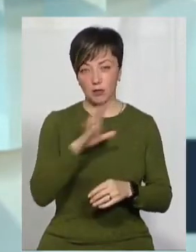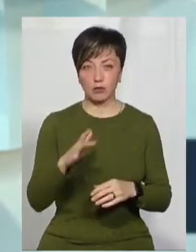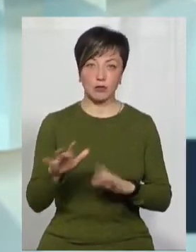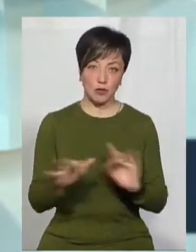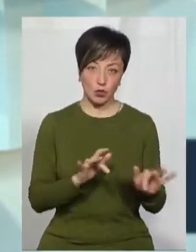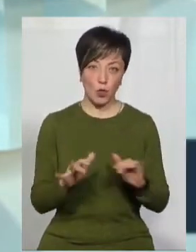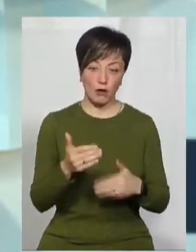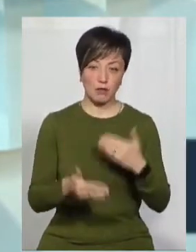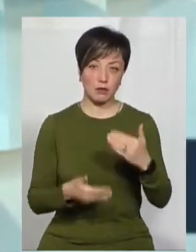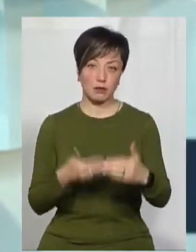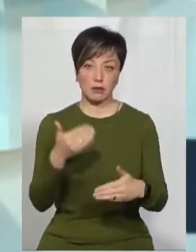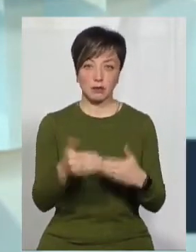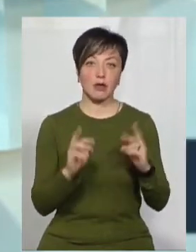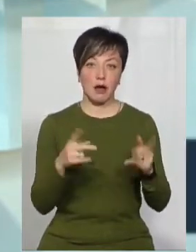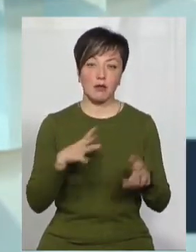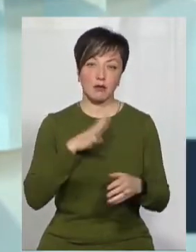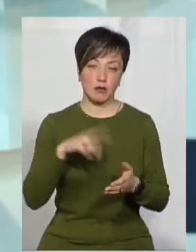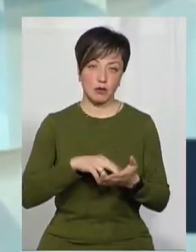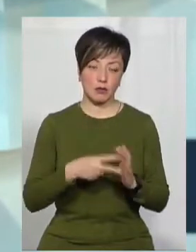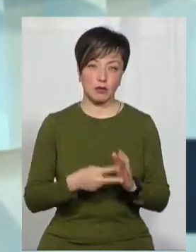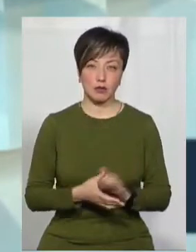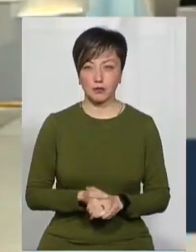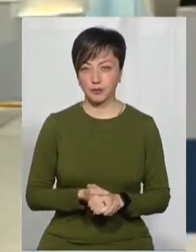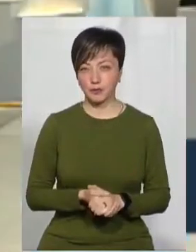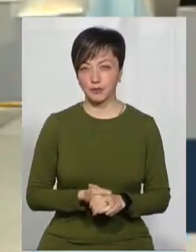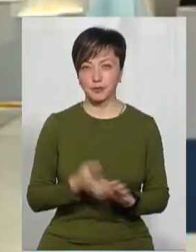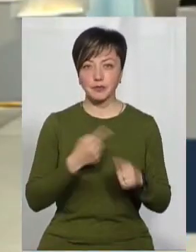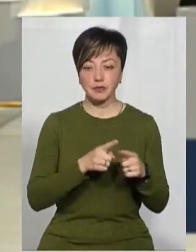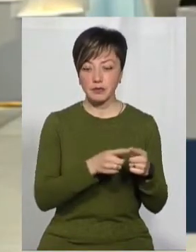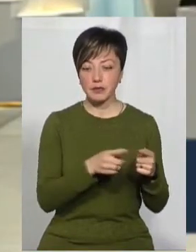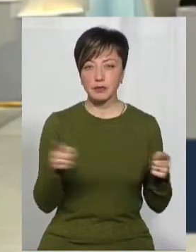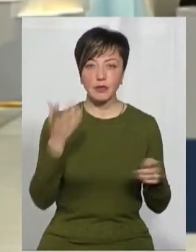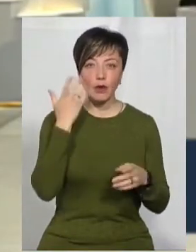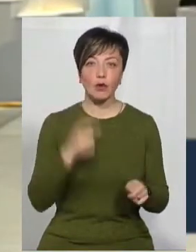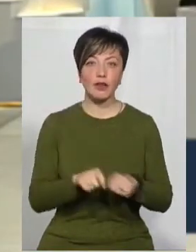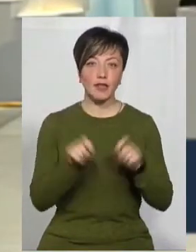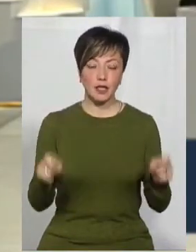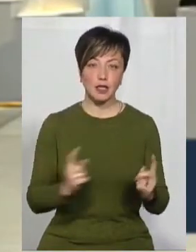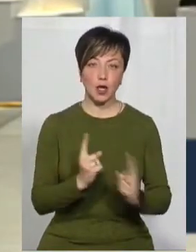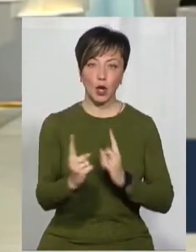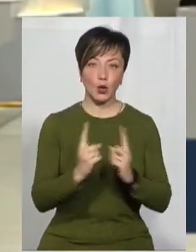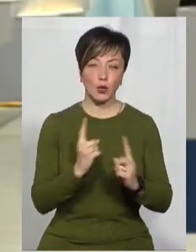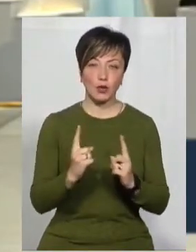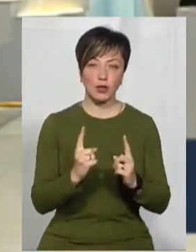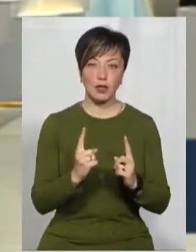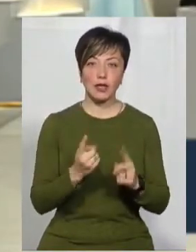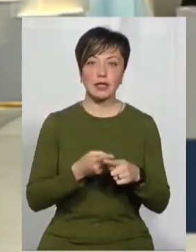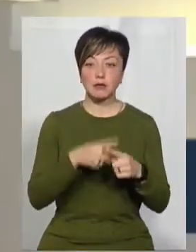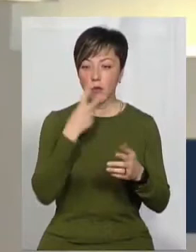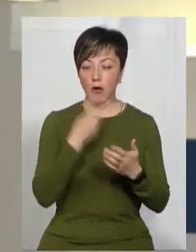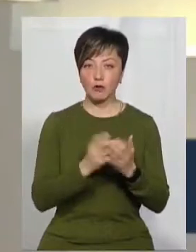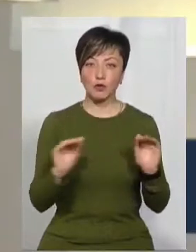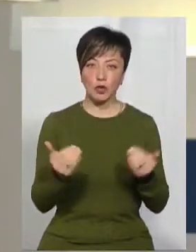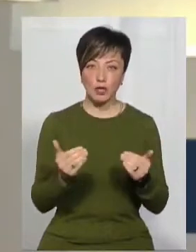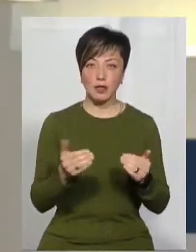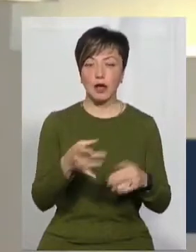Рухаємося так, як планували. На цих ділянках коли має відкритися вже повноцінний рух? На яких саме? Ну, на тих, що ми бачили в